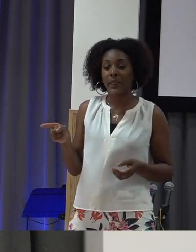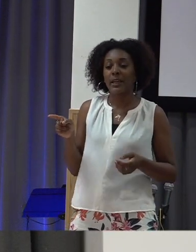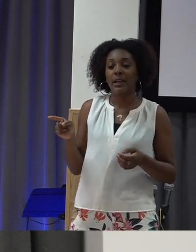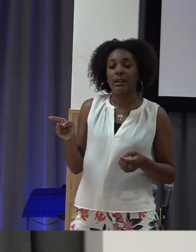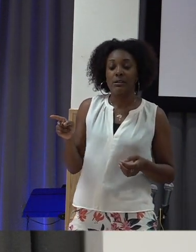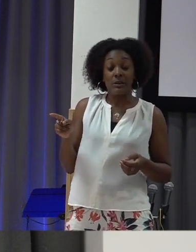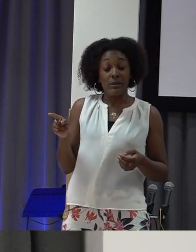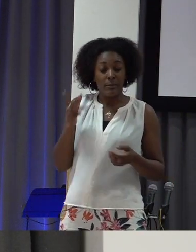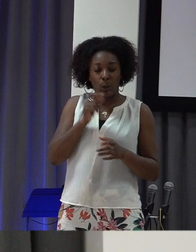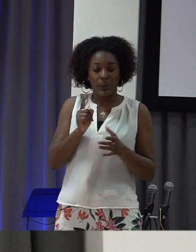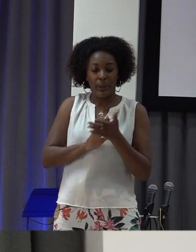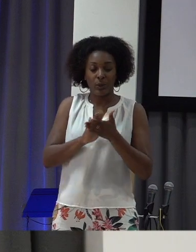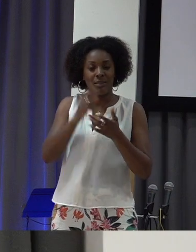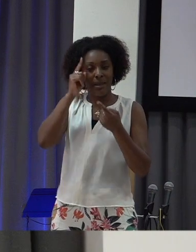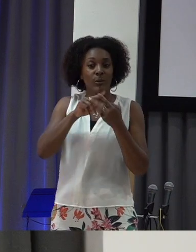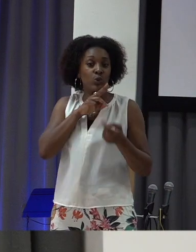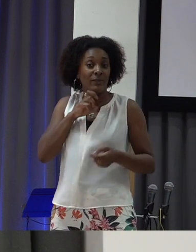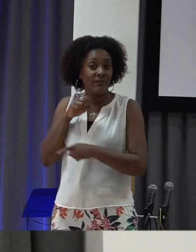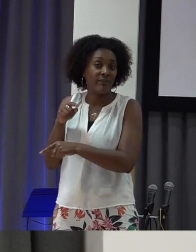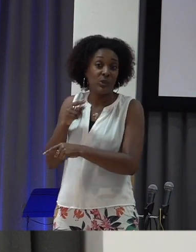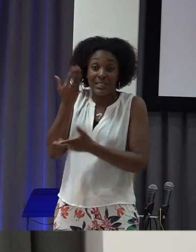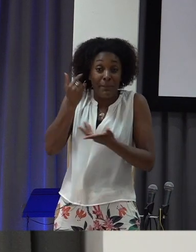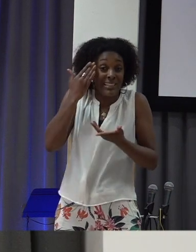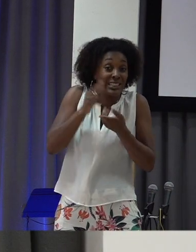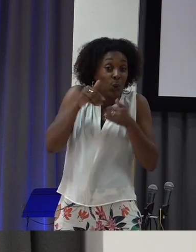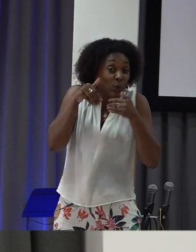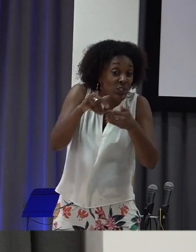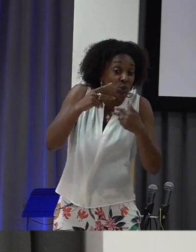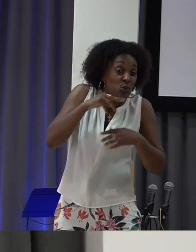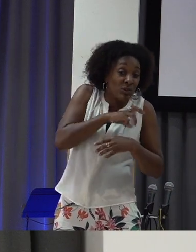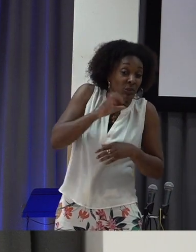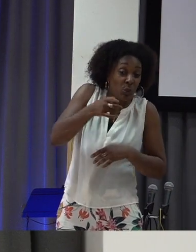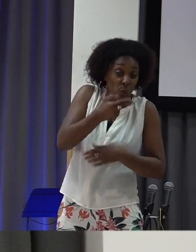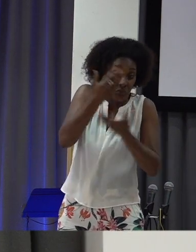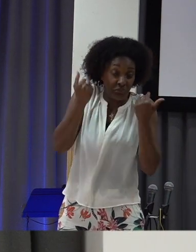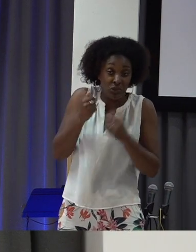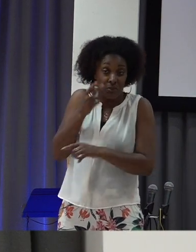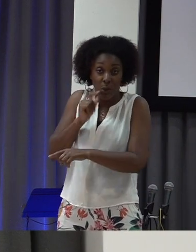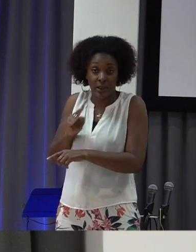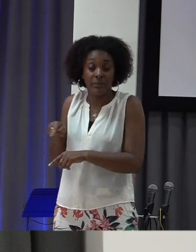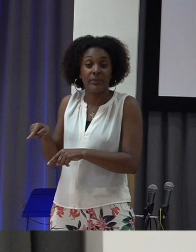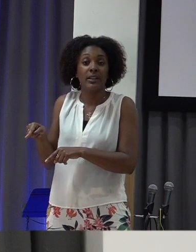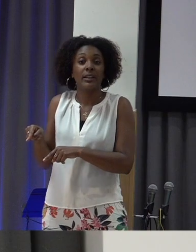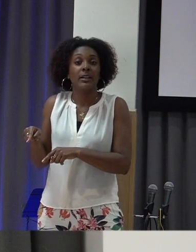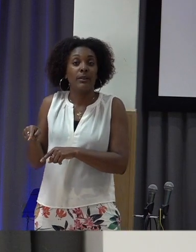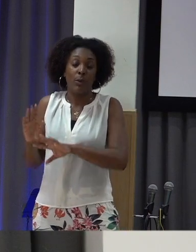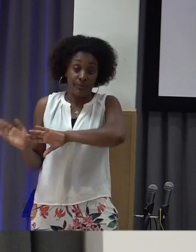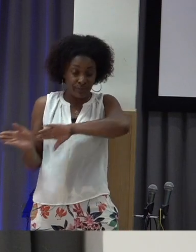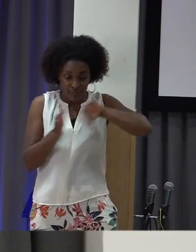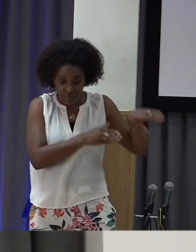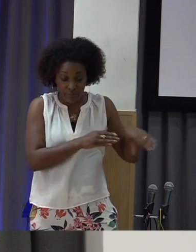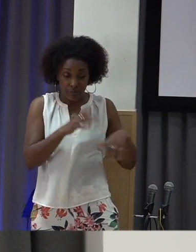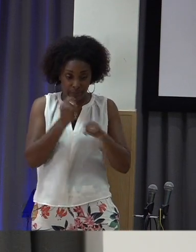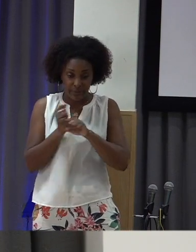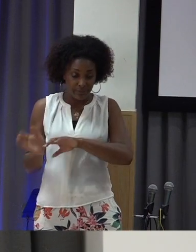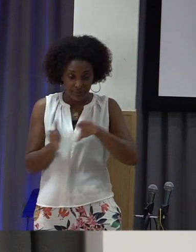intolérance à l'égard de ceux qui ne suivaient pas les mêmes préceptes. Par exemple, les péagers, le commun des mortels